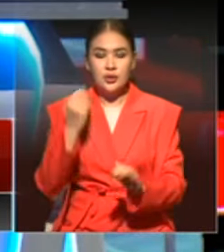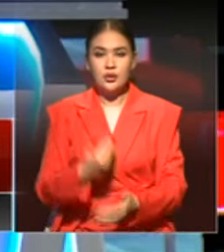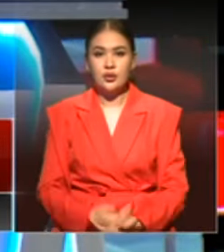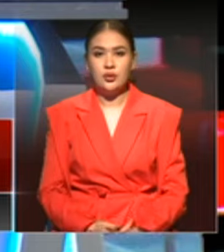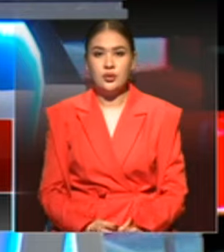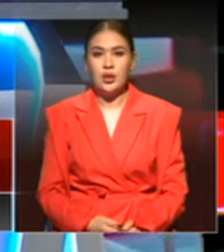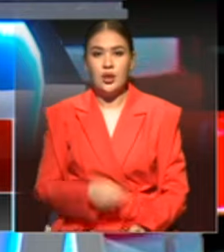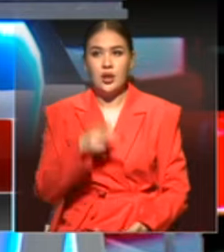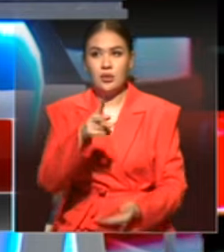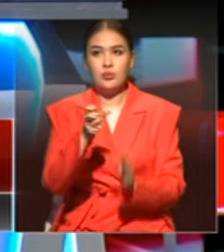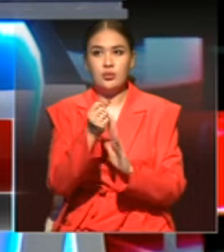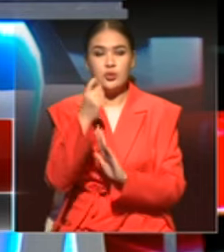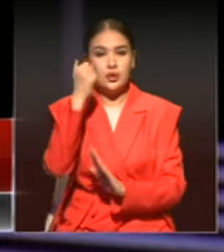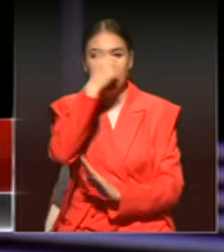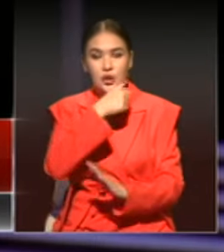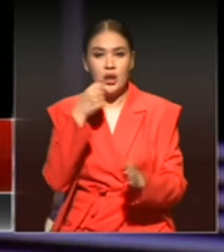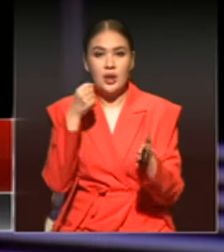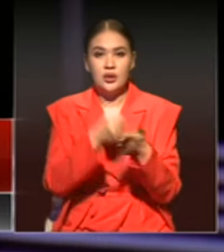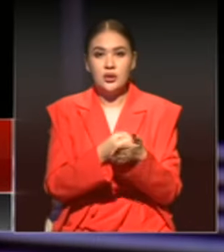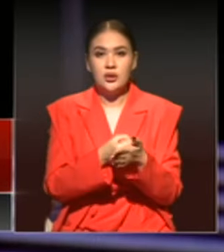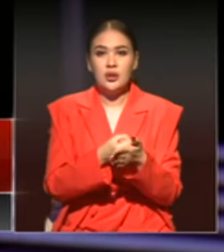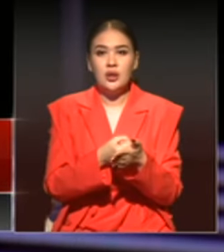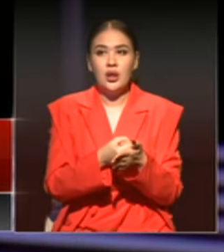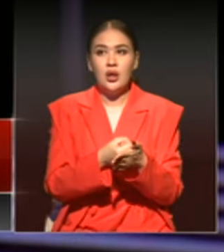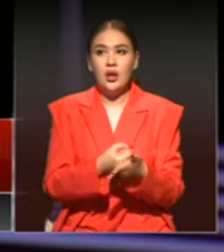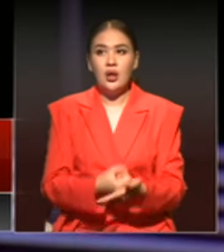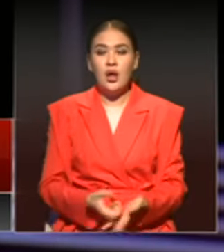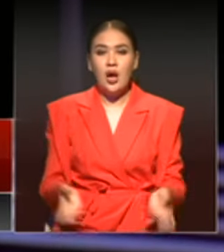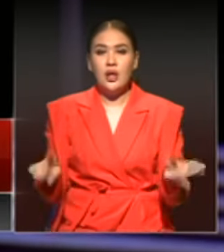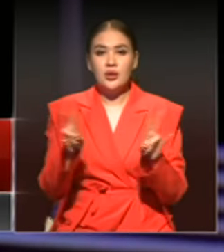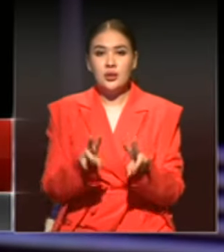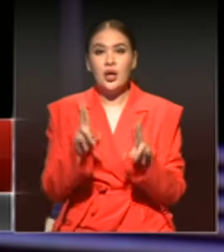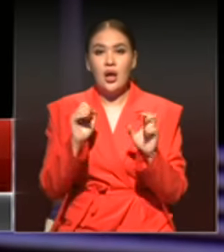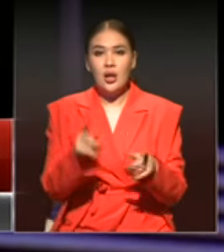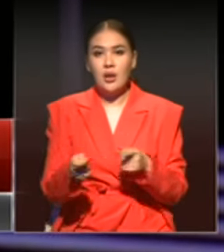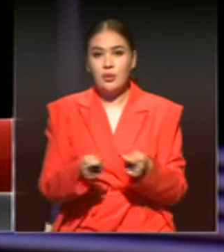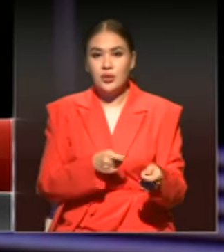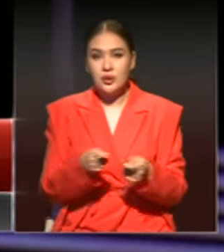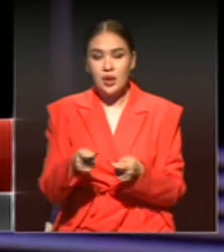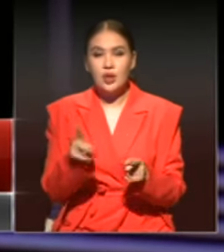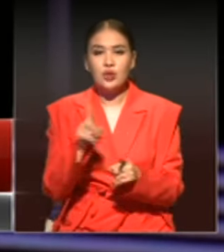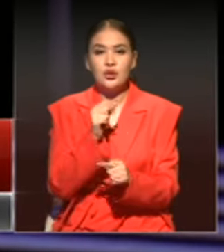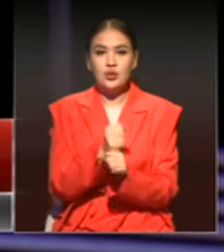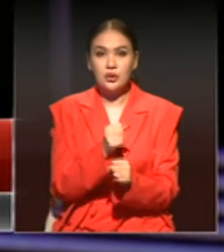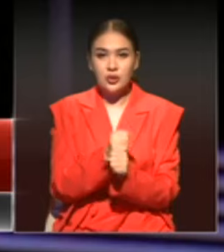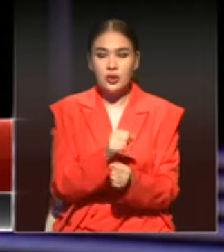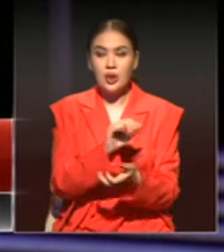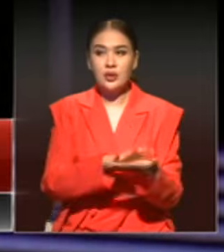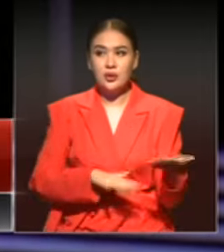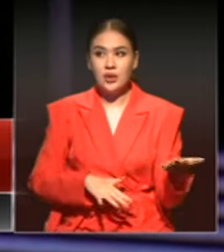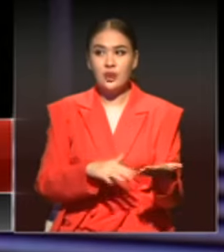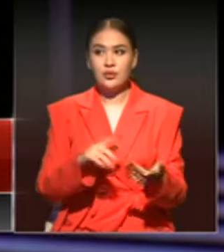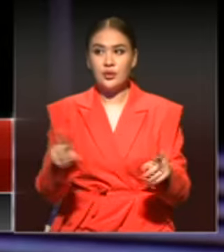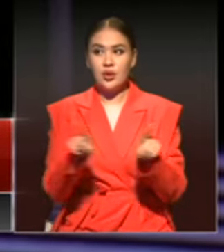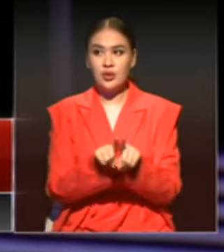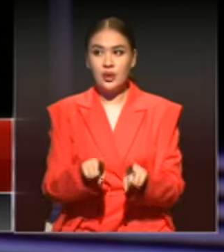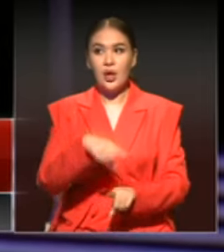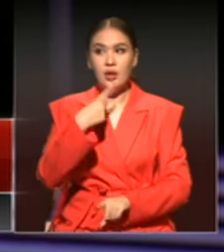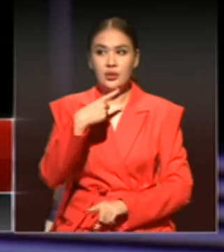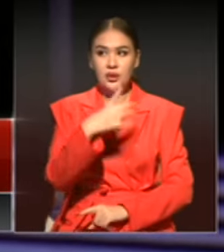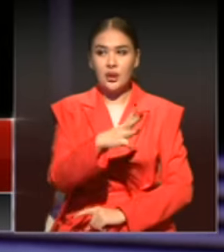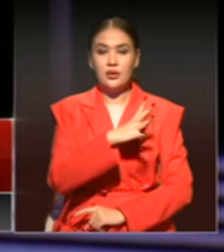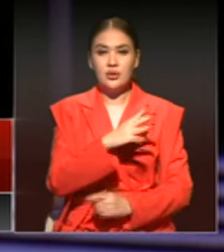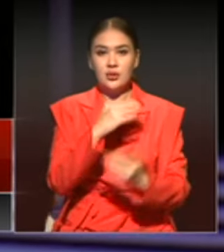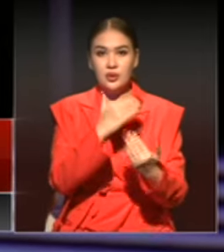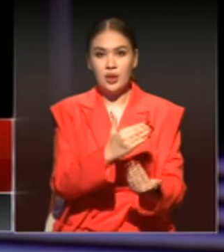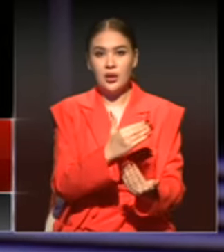жылдан 2050 жылға дейін біз осы қатты қалдықтарды қалай басқарамыз, онымен не істейміз деген жаңа әріптесім айтып кеткенде, енді осы